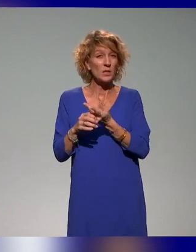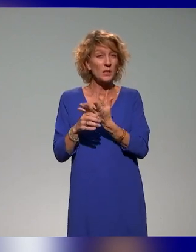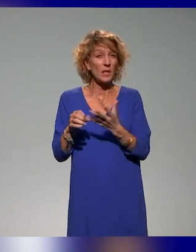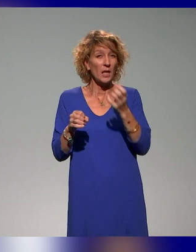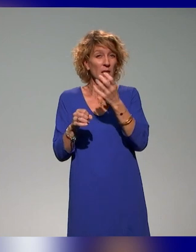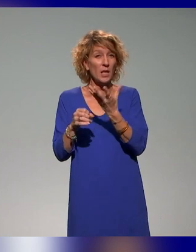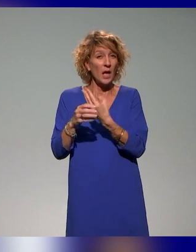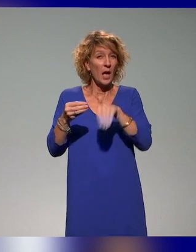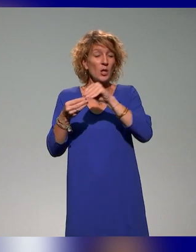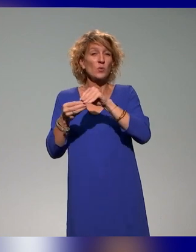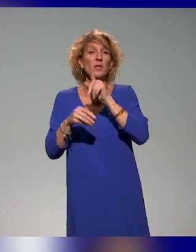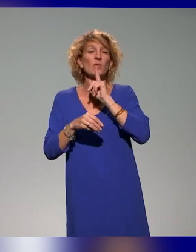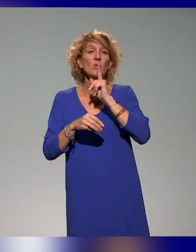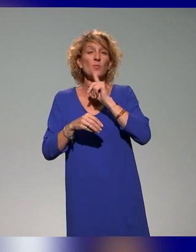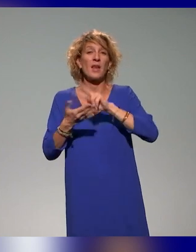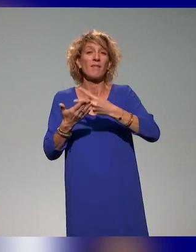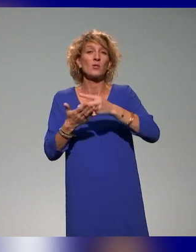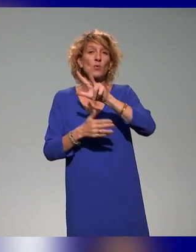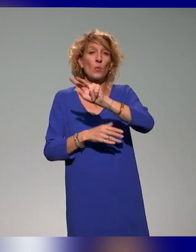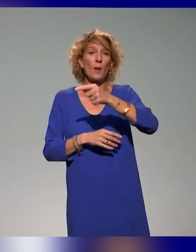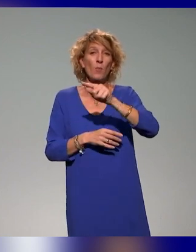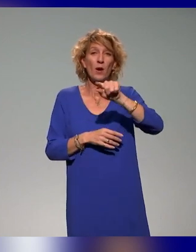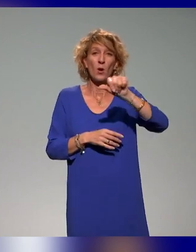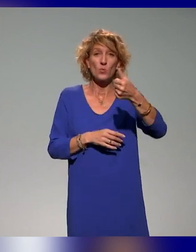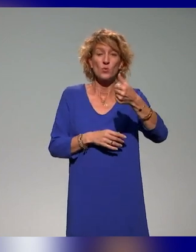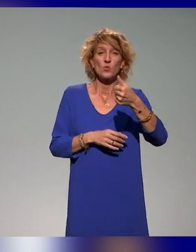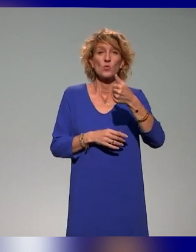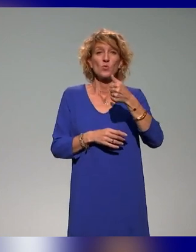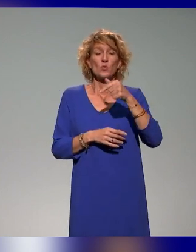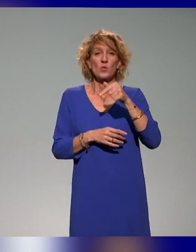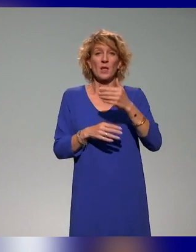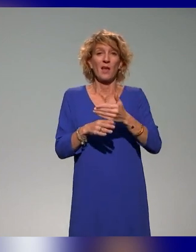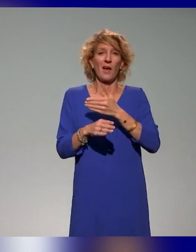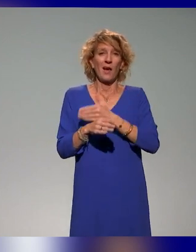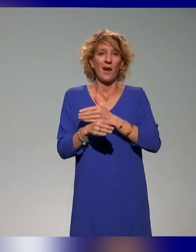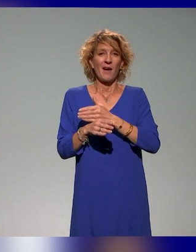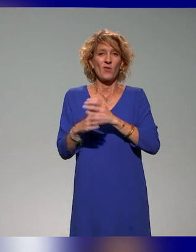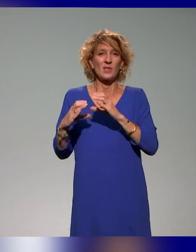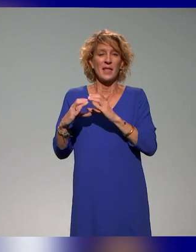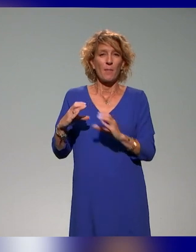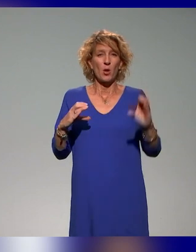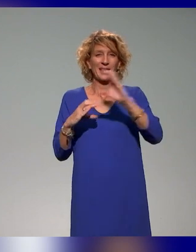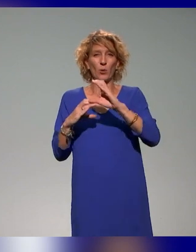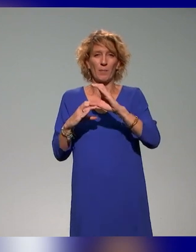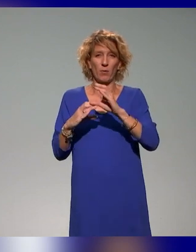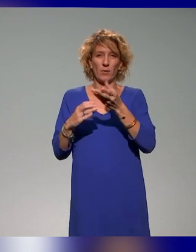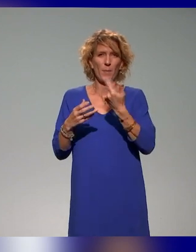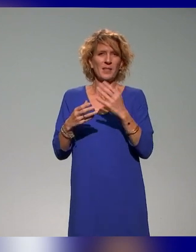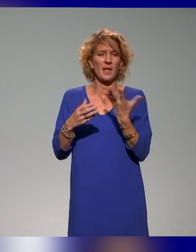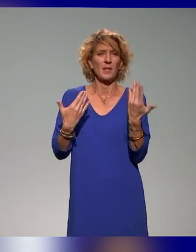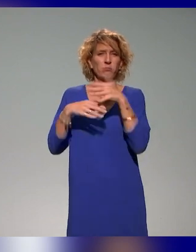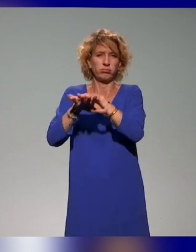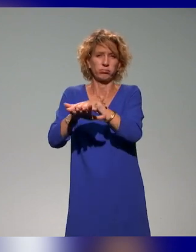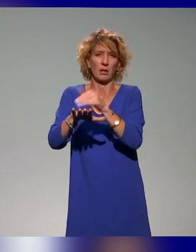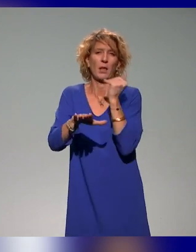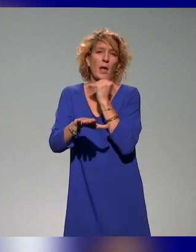3.11 à la distribution de Moodle, qui était avant un bloc complémentaire, mais ça a été intégré assez rapidement parce que ça a